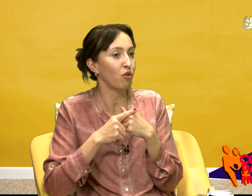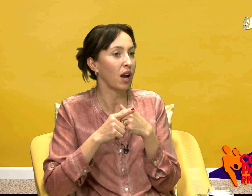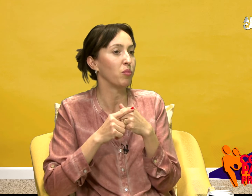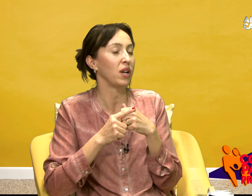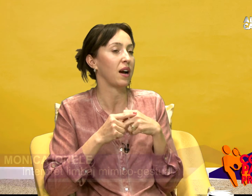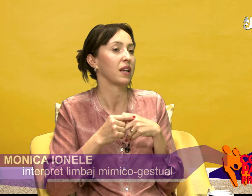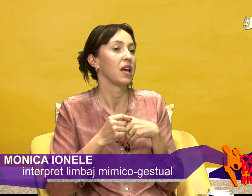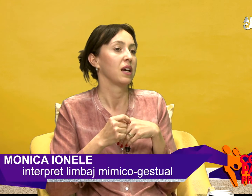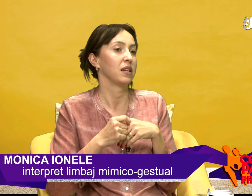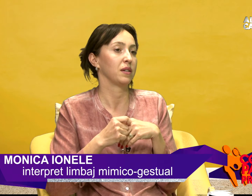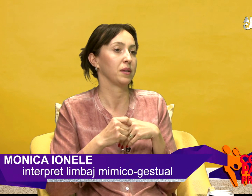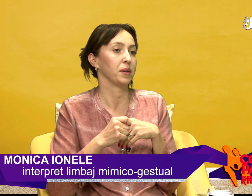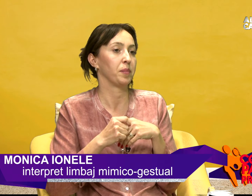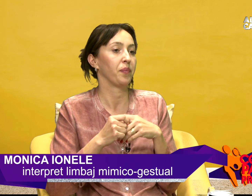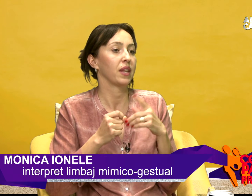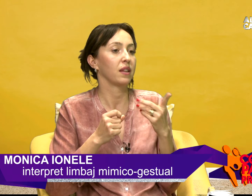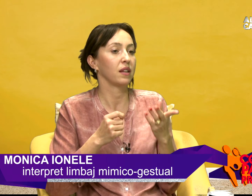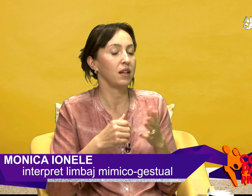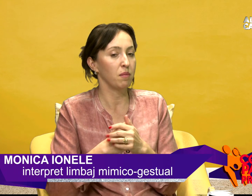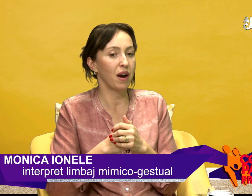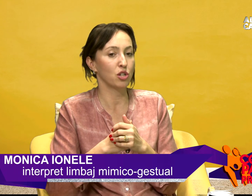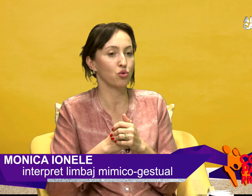diferențe de vocabular.